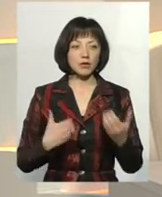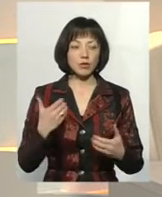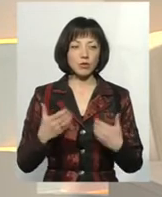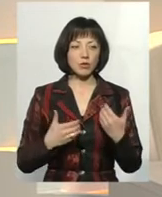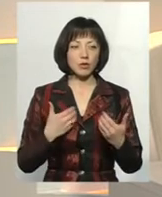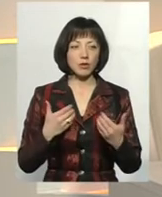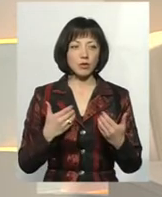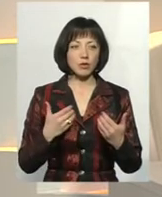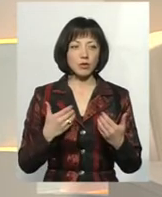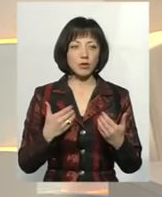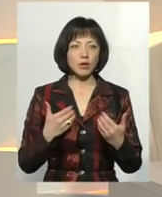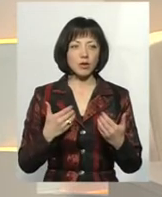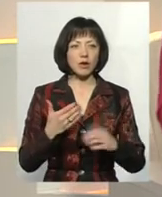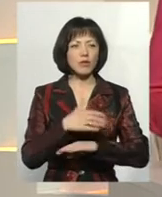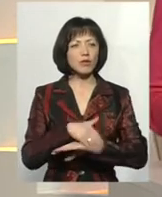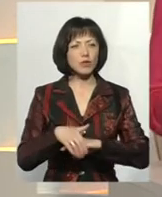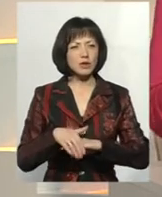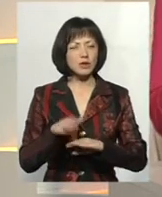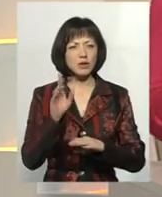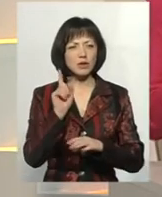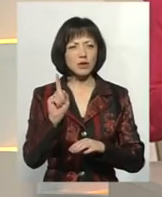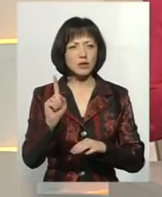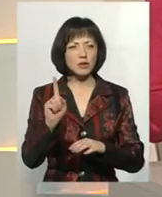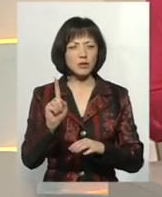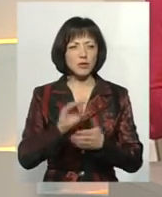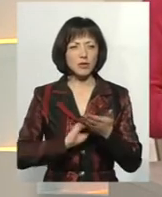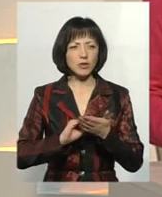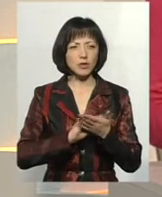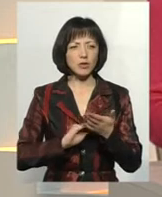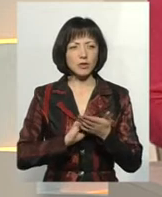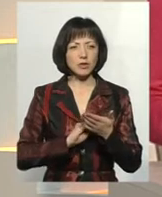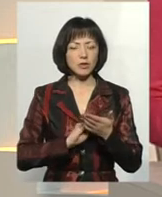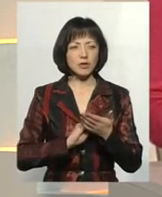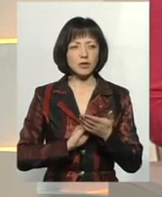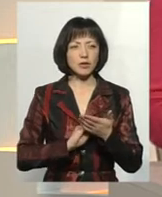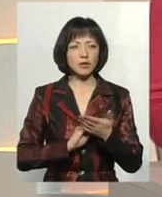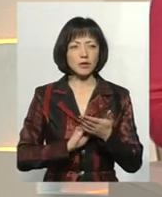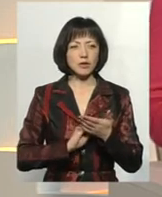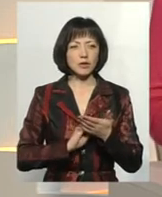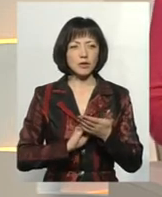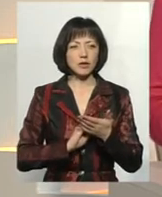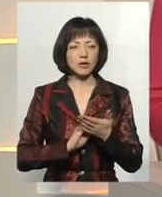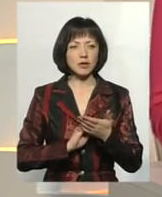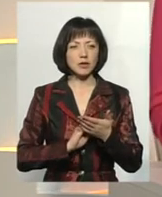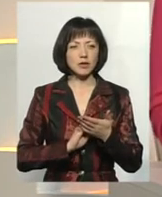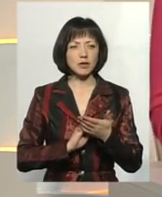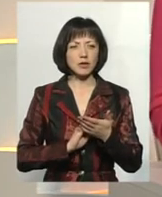Мополовицька, 8/1. Ще раз, будь ласка, повторіть, ми не почули, повторіть вашу адресу.